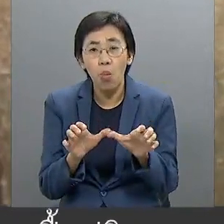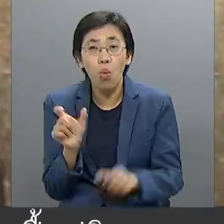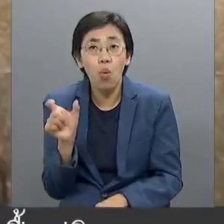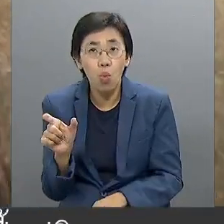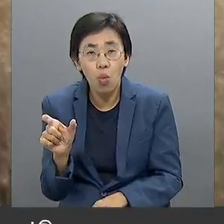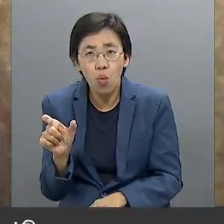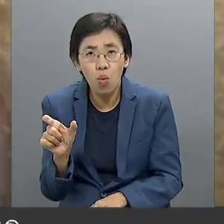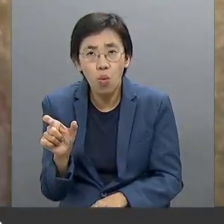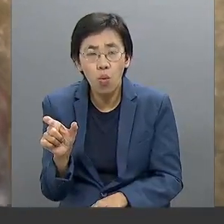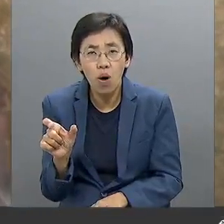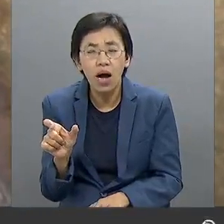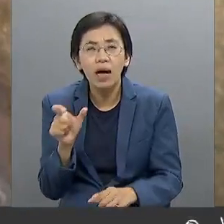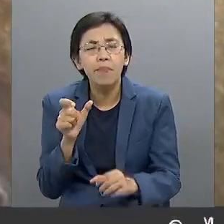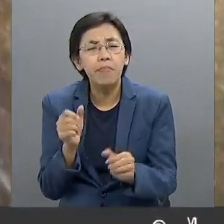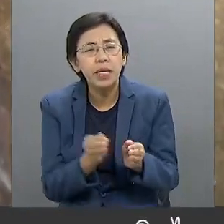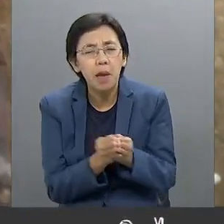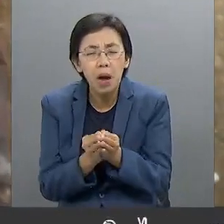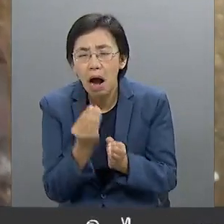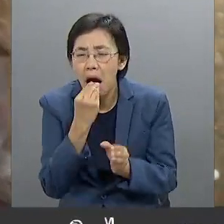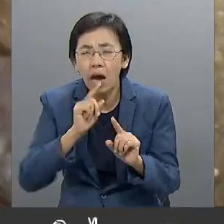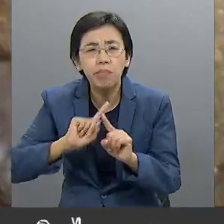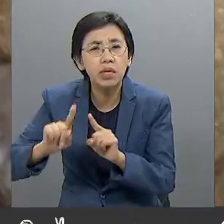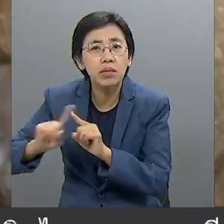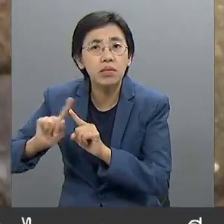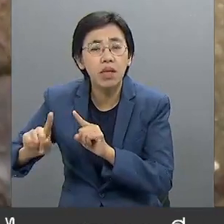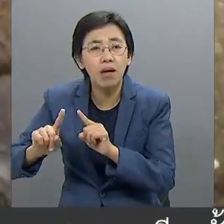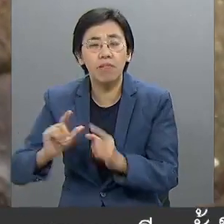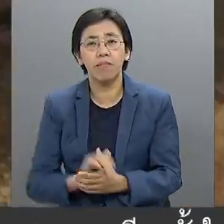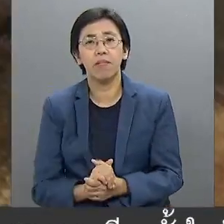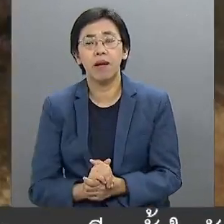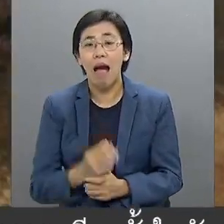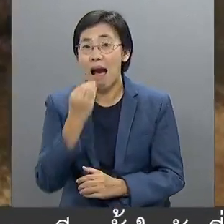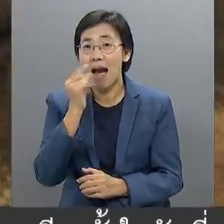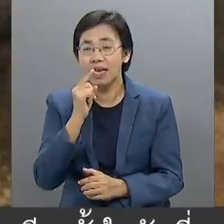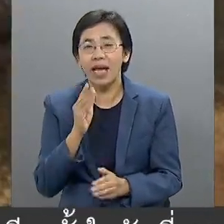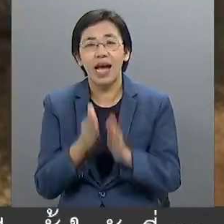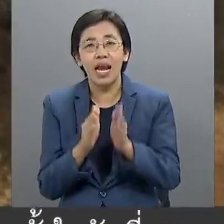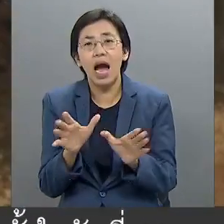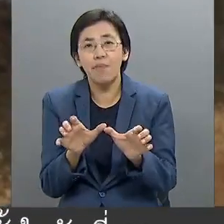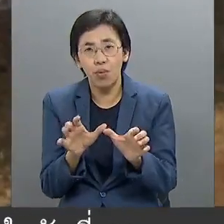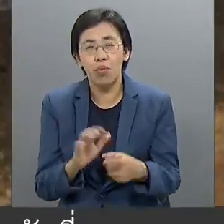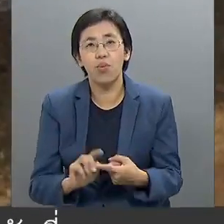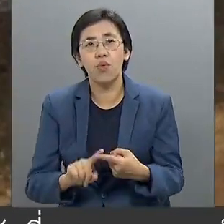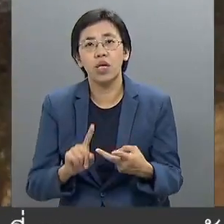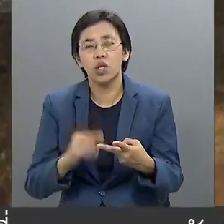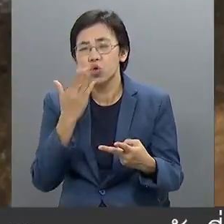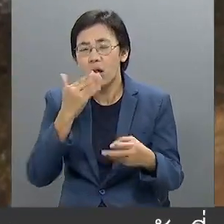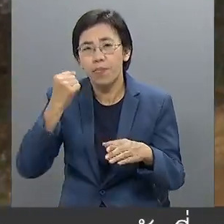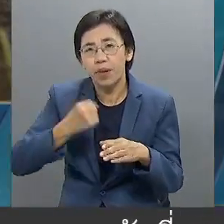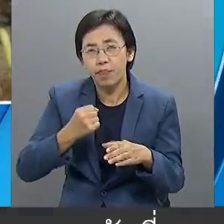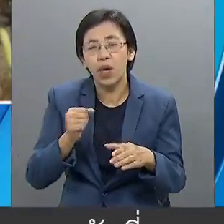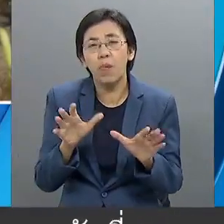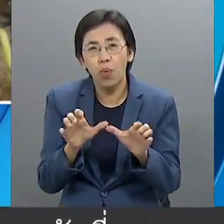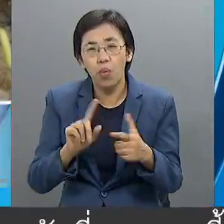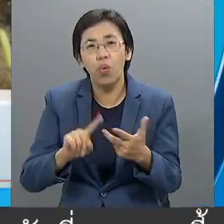ทำอาหารหลากหลายเมนูครับพี่ปูเป้น้องปรางครับลาบปูน้ำพริกปู ครับ ปูนึ่งห